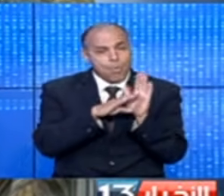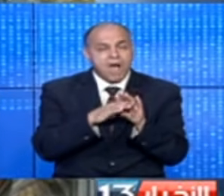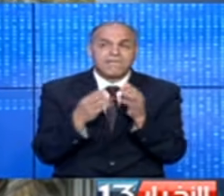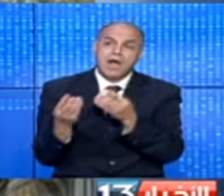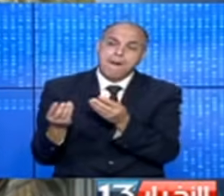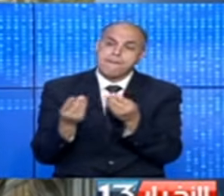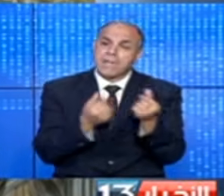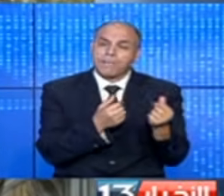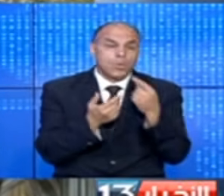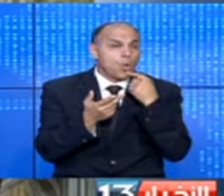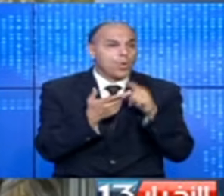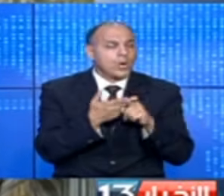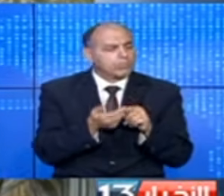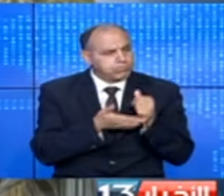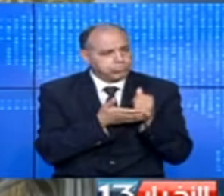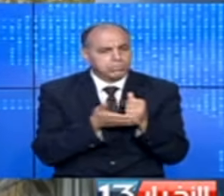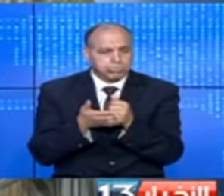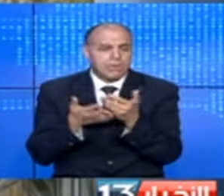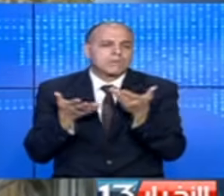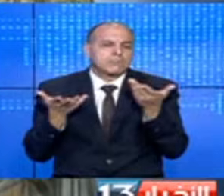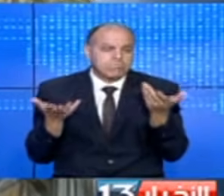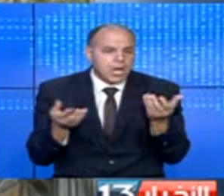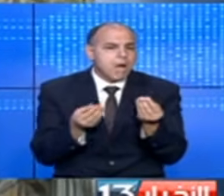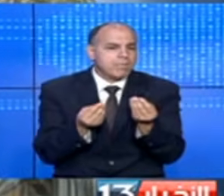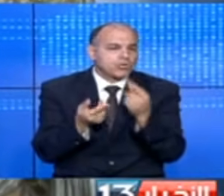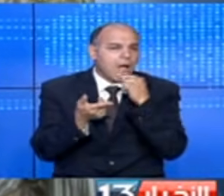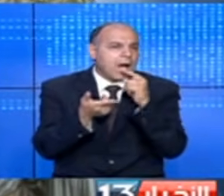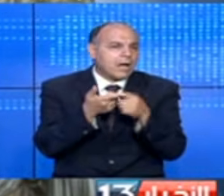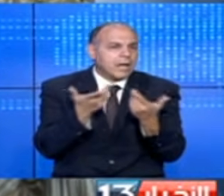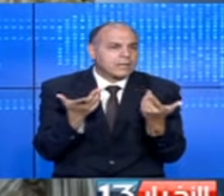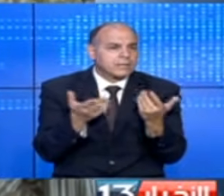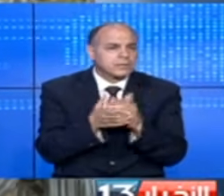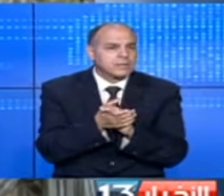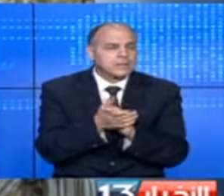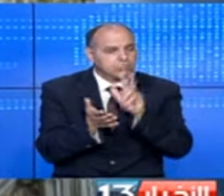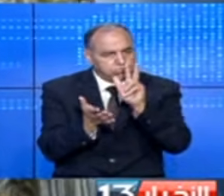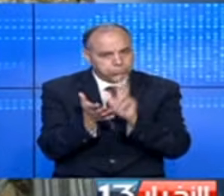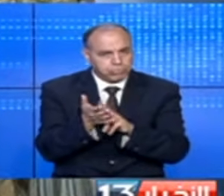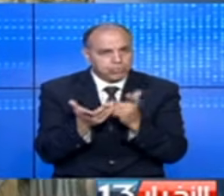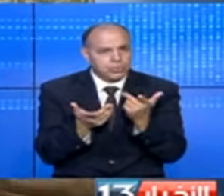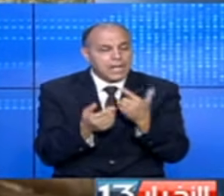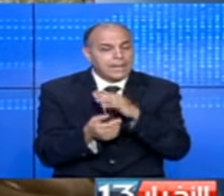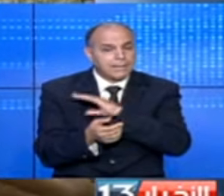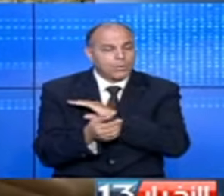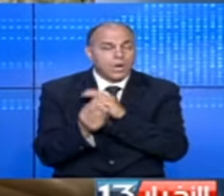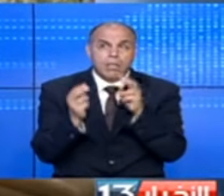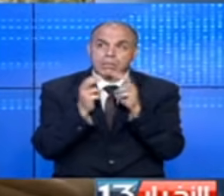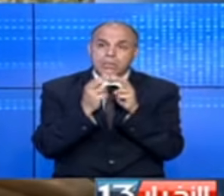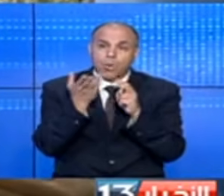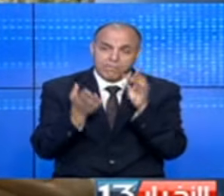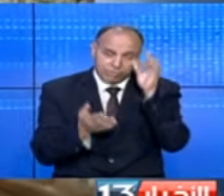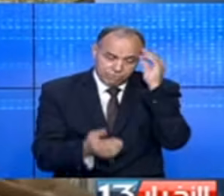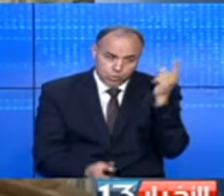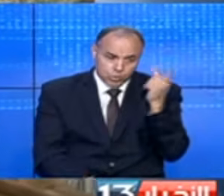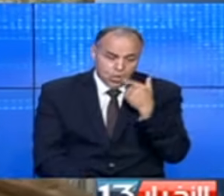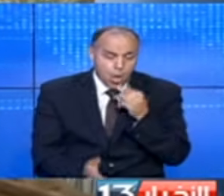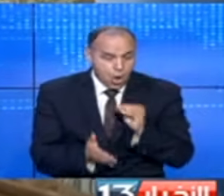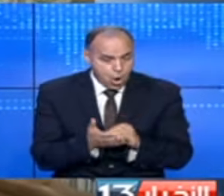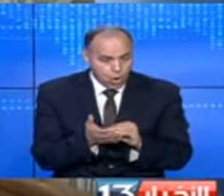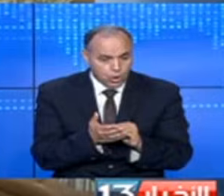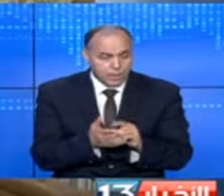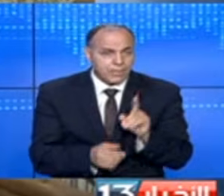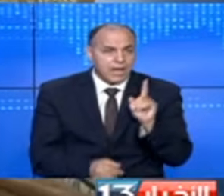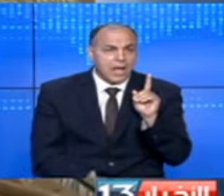البيئة، كذلك قادرة تساعد على تثمين الدور الطاقي اللي موجود في توزر، وكذلك